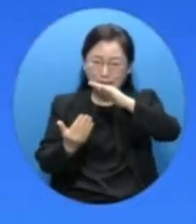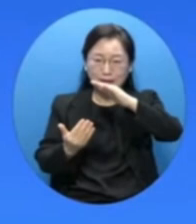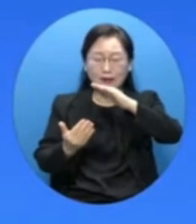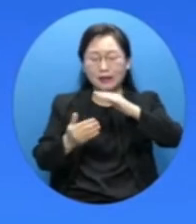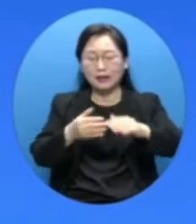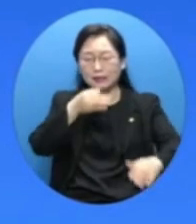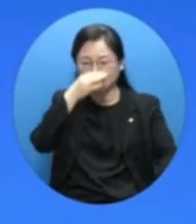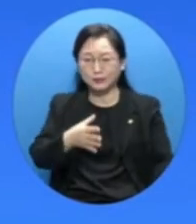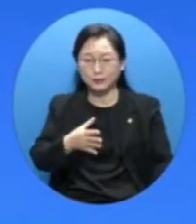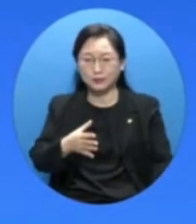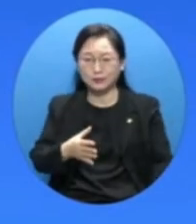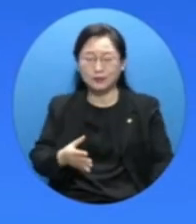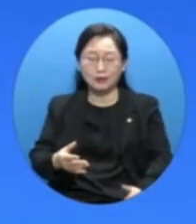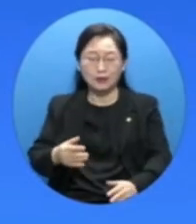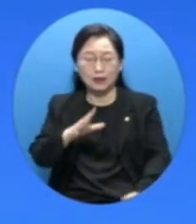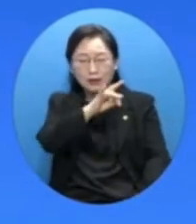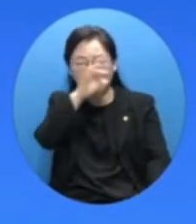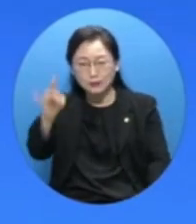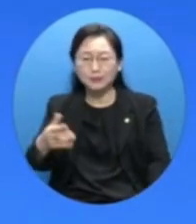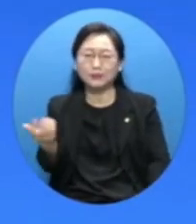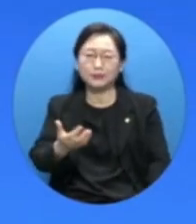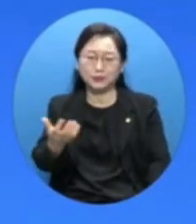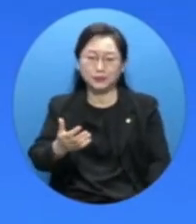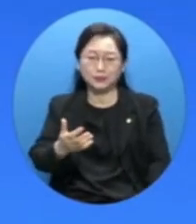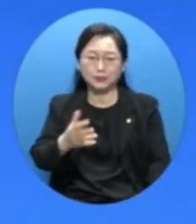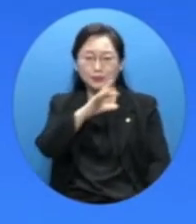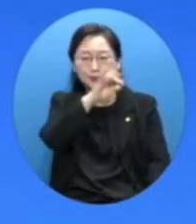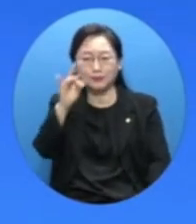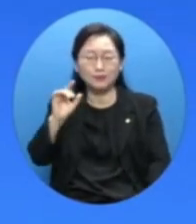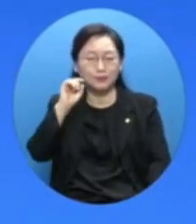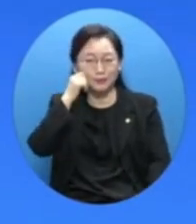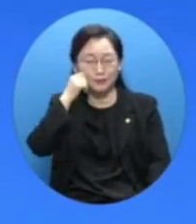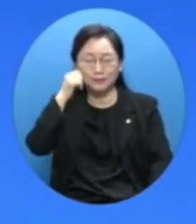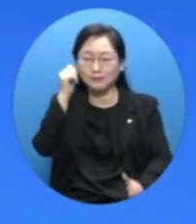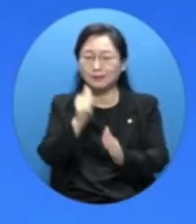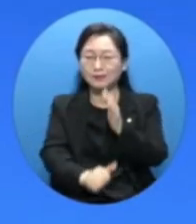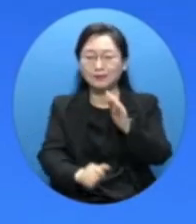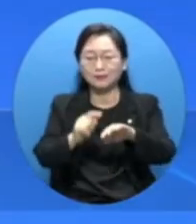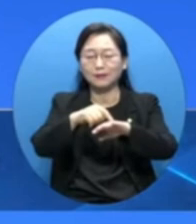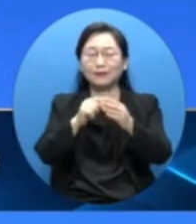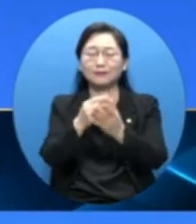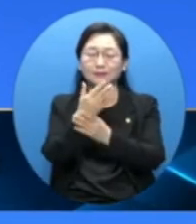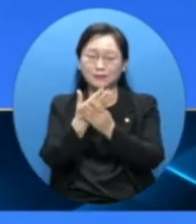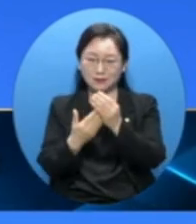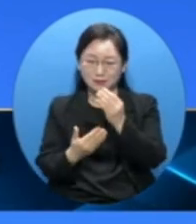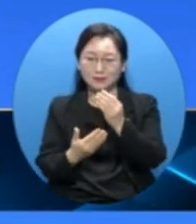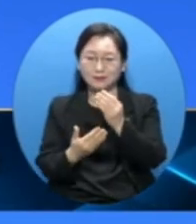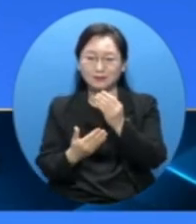하고 때때로 큰 어려움에 빠져서 낙심하기도 합니다.